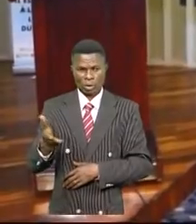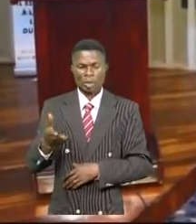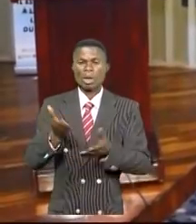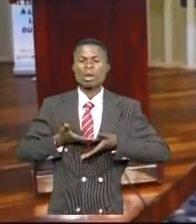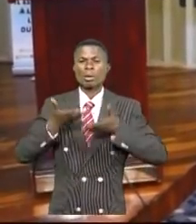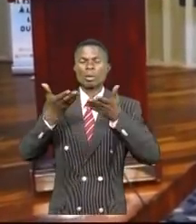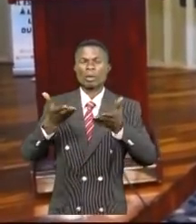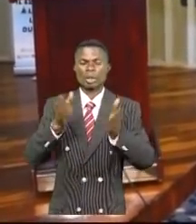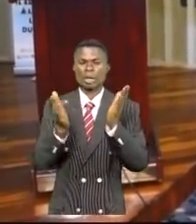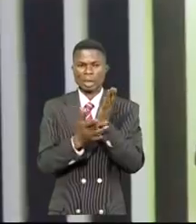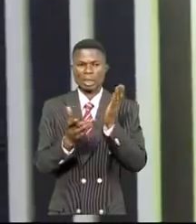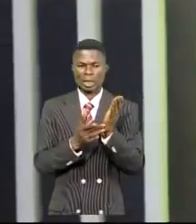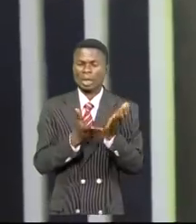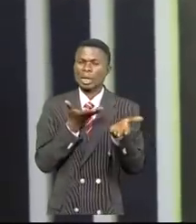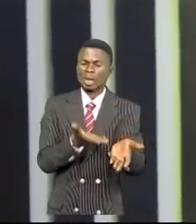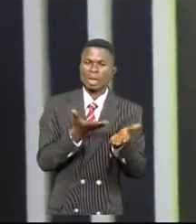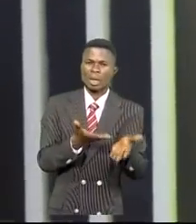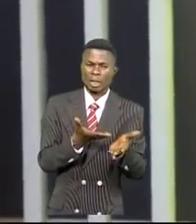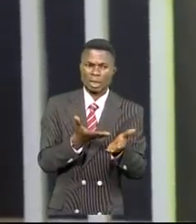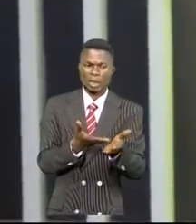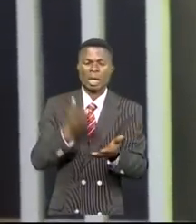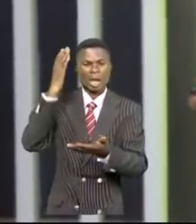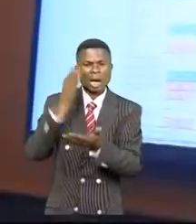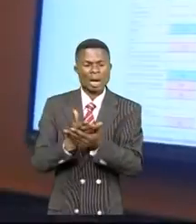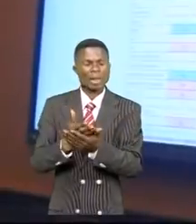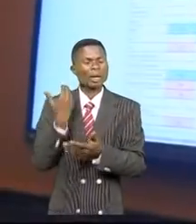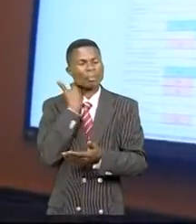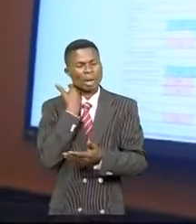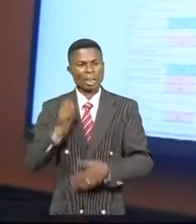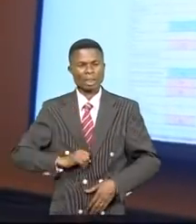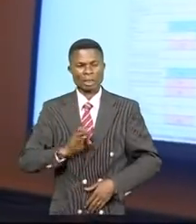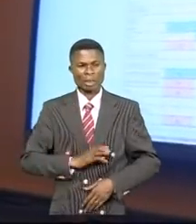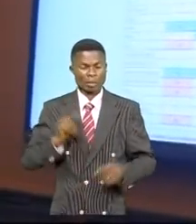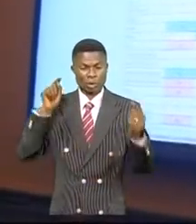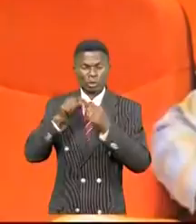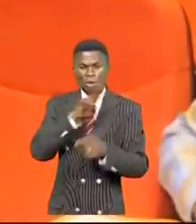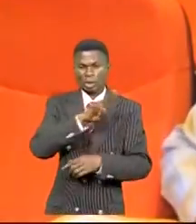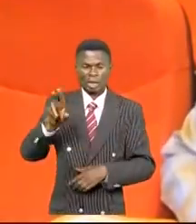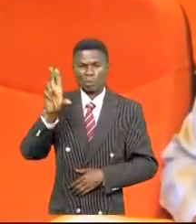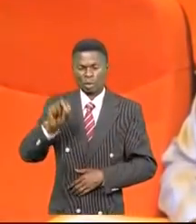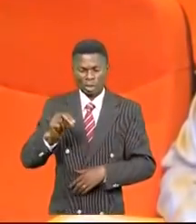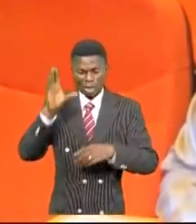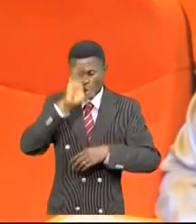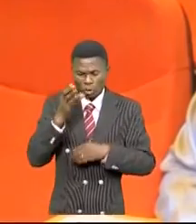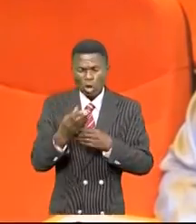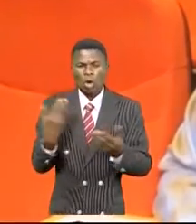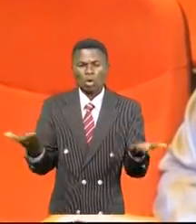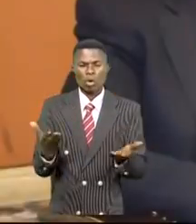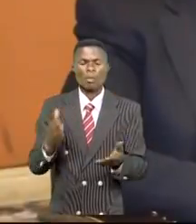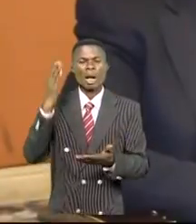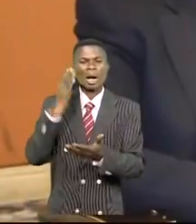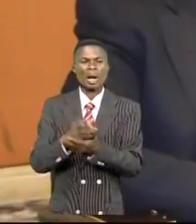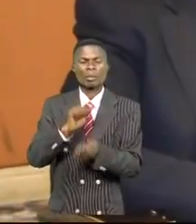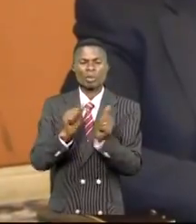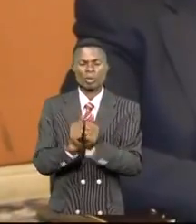proposer des stratégies permettant d'éradiquer la tuberculose en RDC d'ici 2030 et examiner comment relever les défis